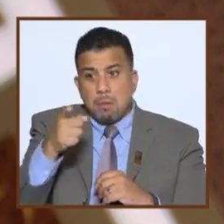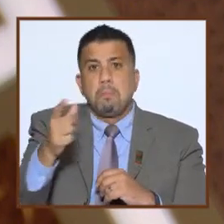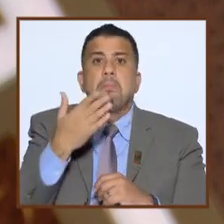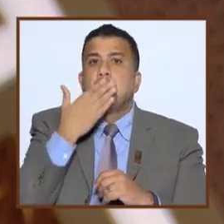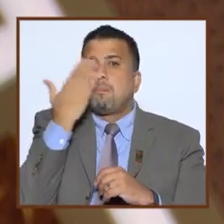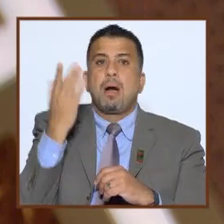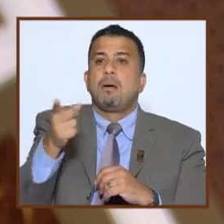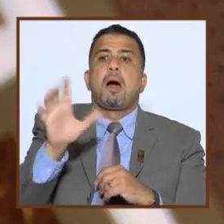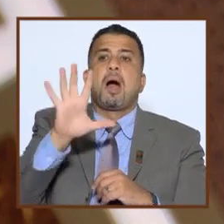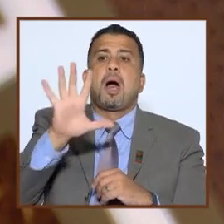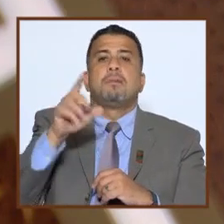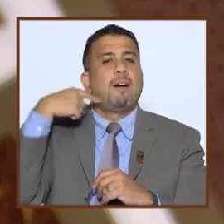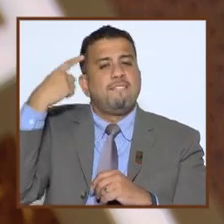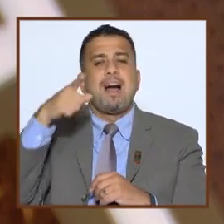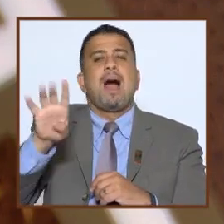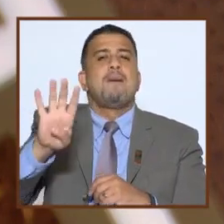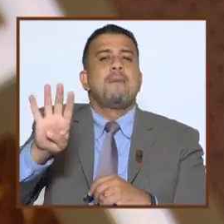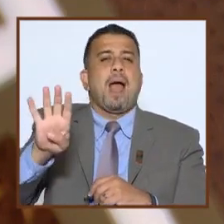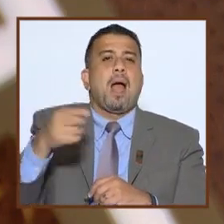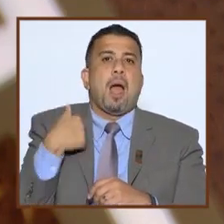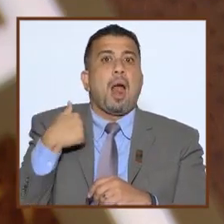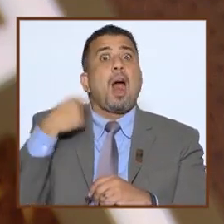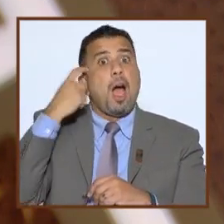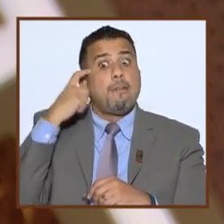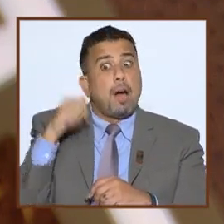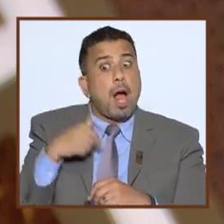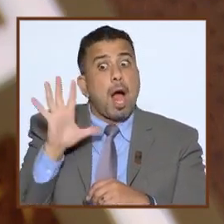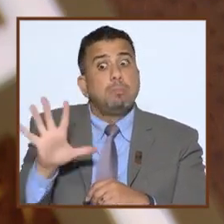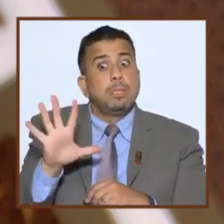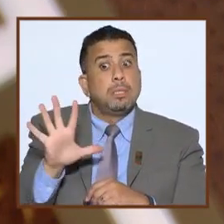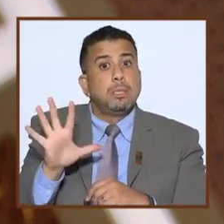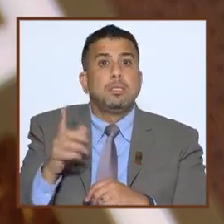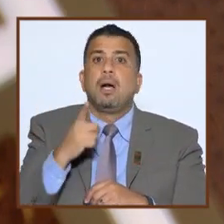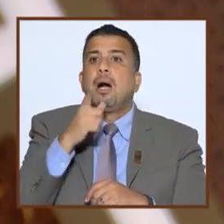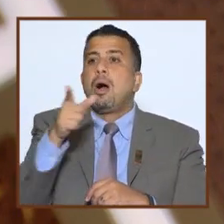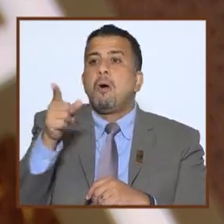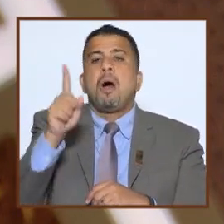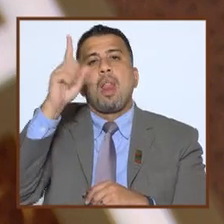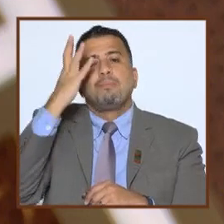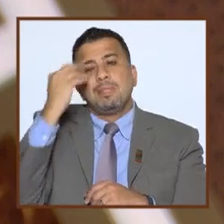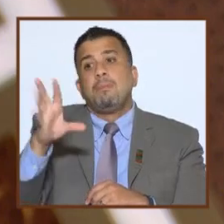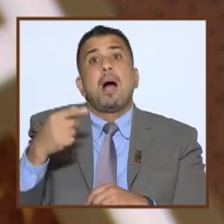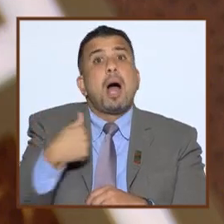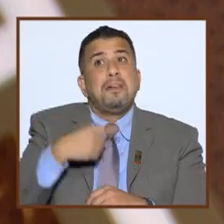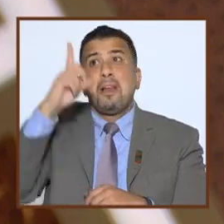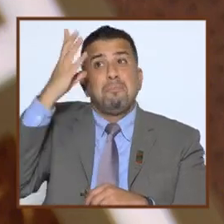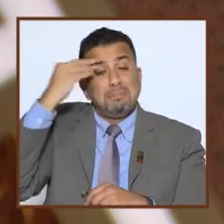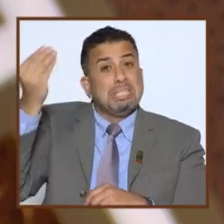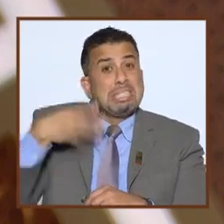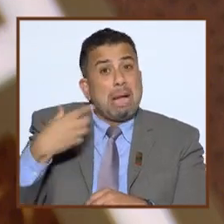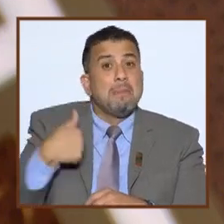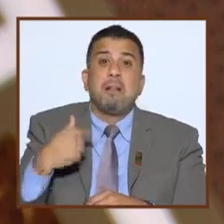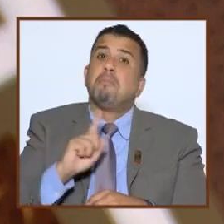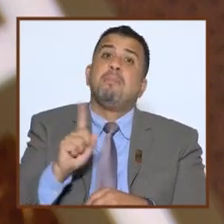ما يعلم انها الخامس اعتقد بان رابعه ولذلك هو معذور اما انت غير معذوره هذا مستقبلا طبعا يعني